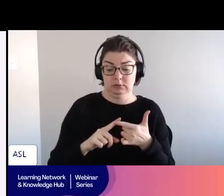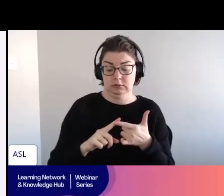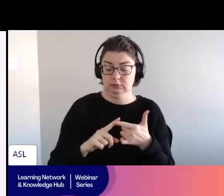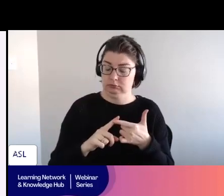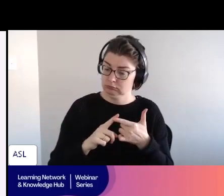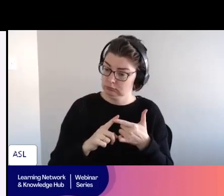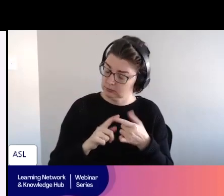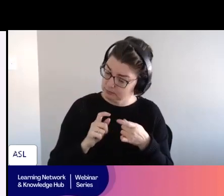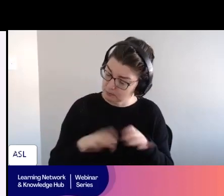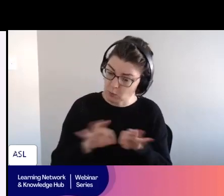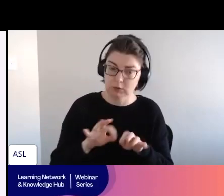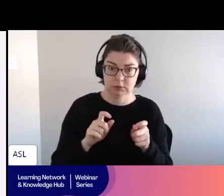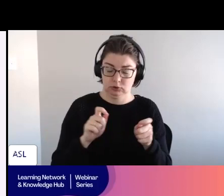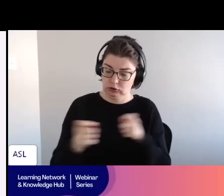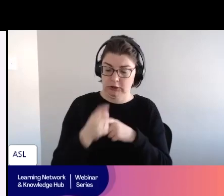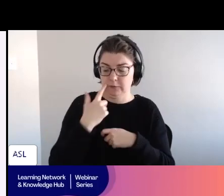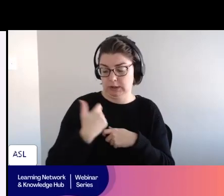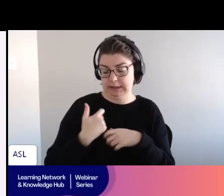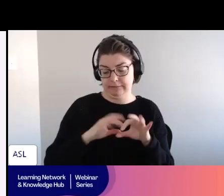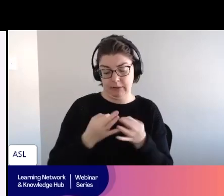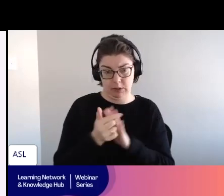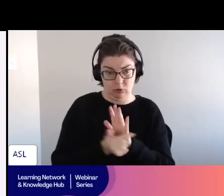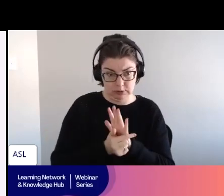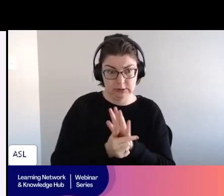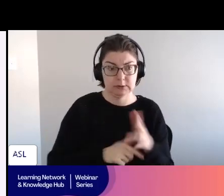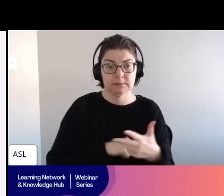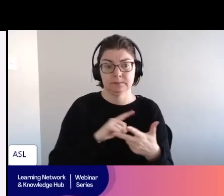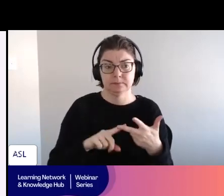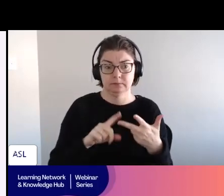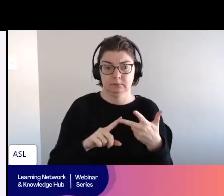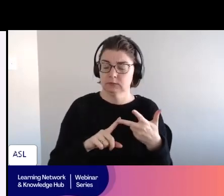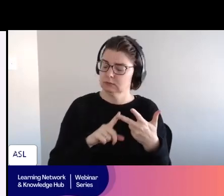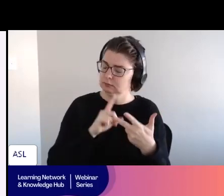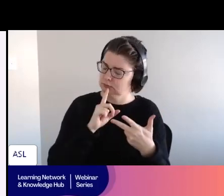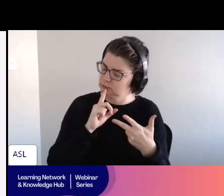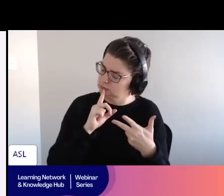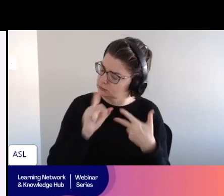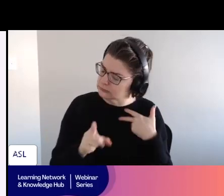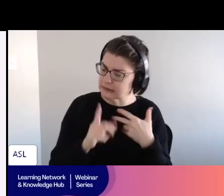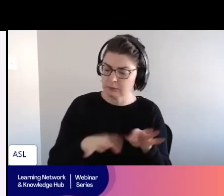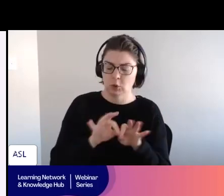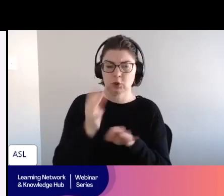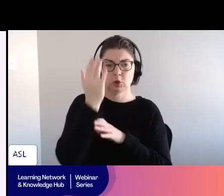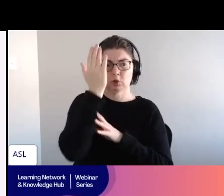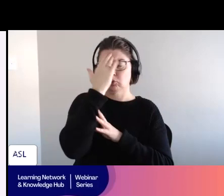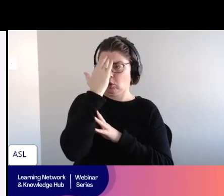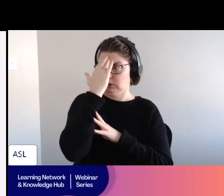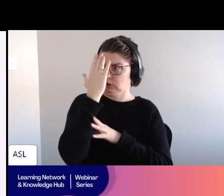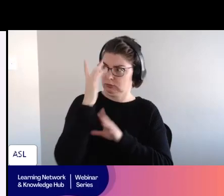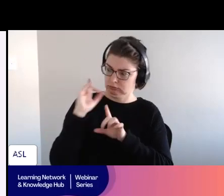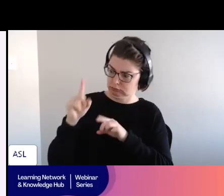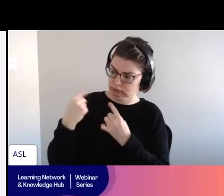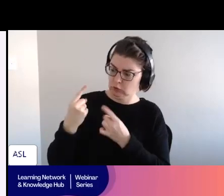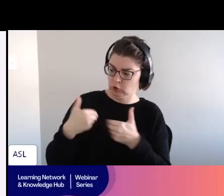ensuite il y a les modifications considérables apportées aux lois canadiennes en matière familiale et enfin il y a